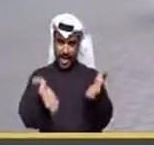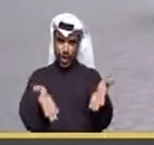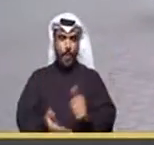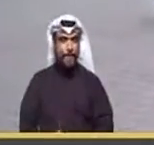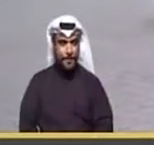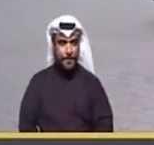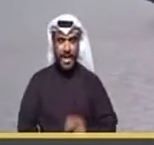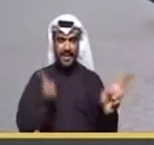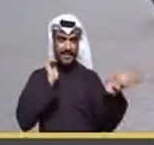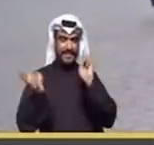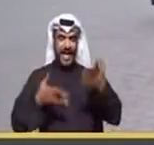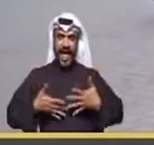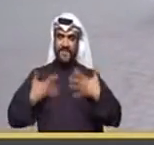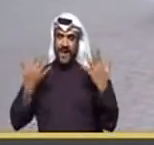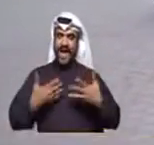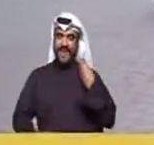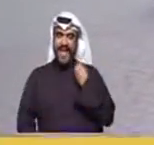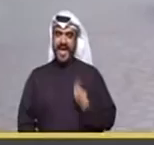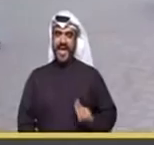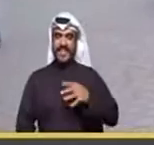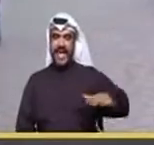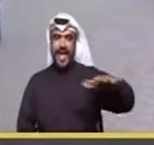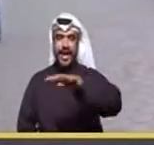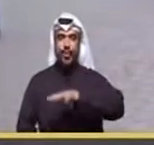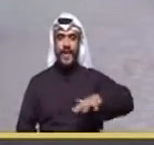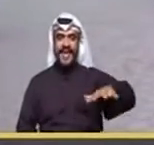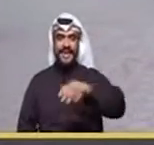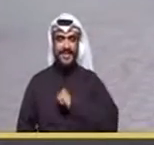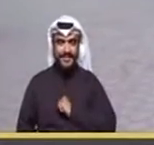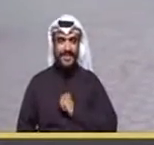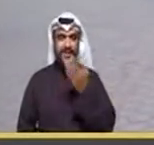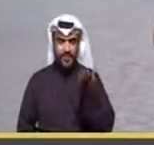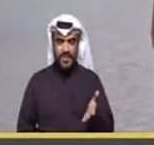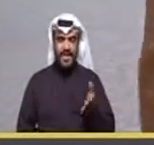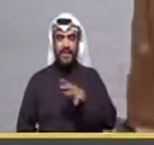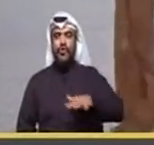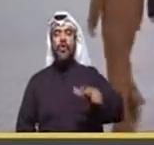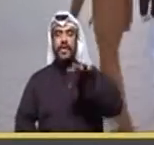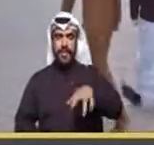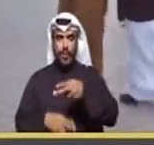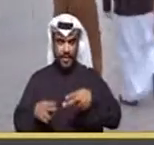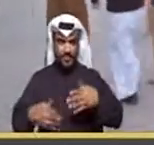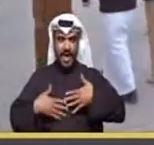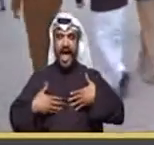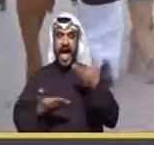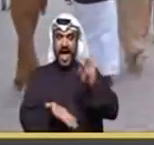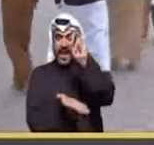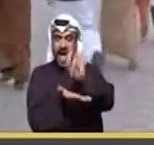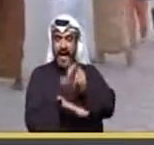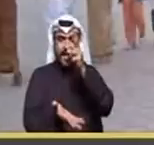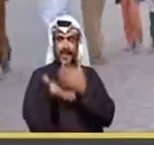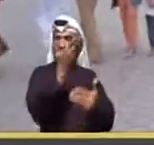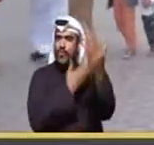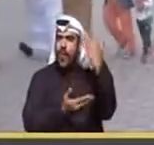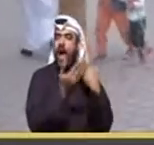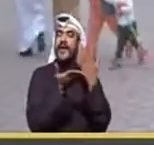في احتفاليات الأعياد الوطنية اللي تشمل جميع الدولة، واحنا كقرية تراثية ان شاء